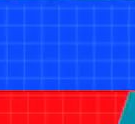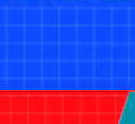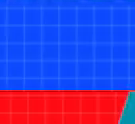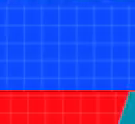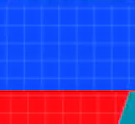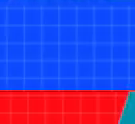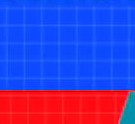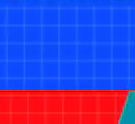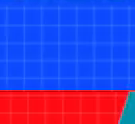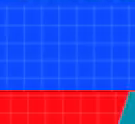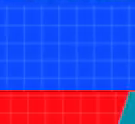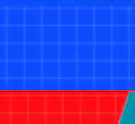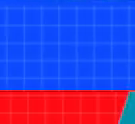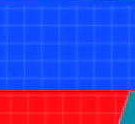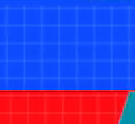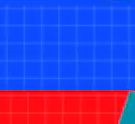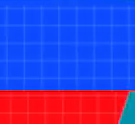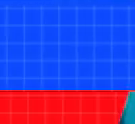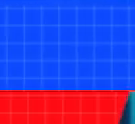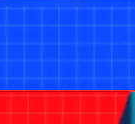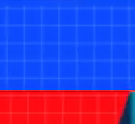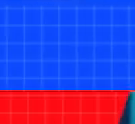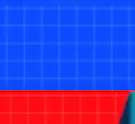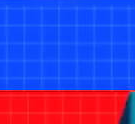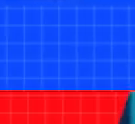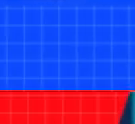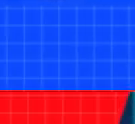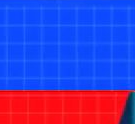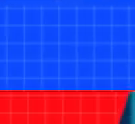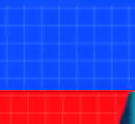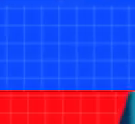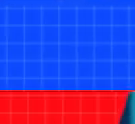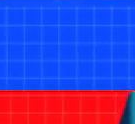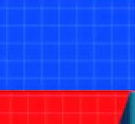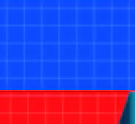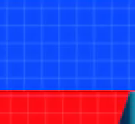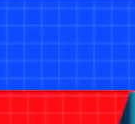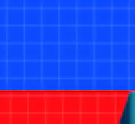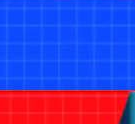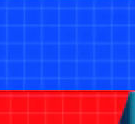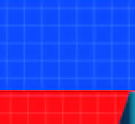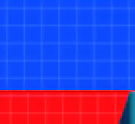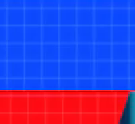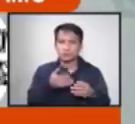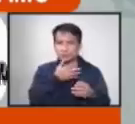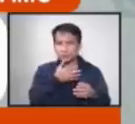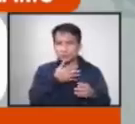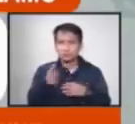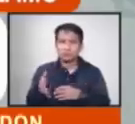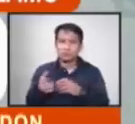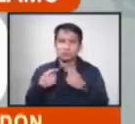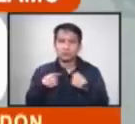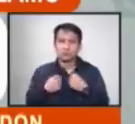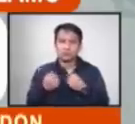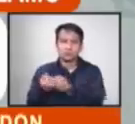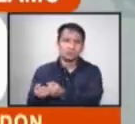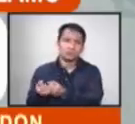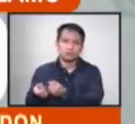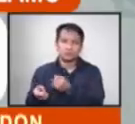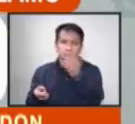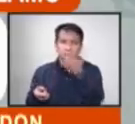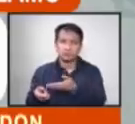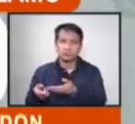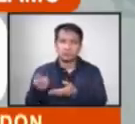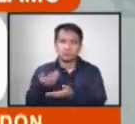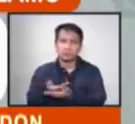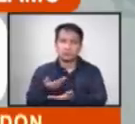kinukuha namin yung mga bata sa kanila. Kinukuha ko po. Okay. Tapos iano ko dun sa mother ko, and then ako rin po yung mag-ano ng